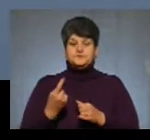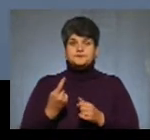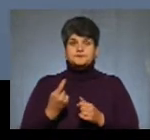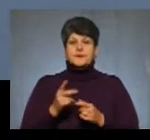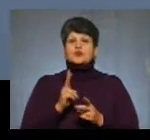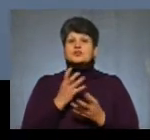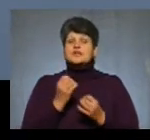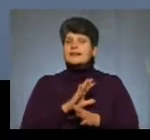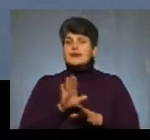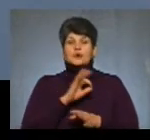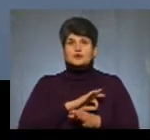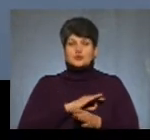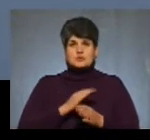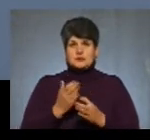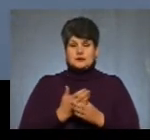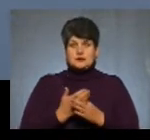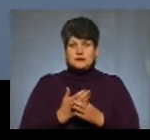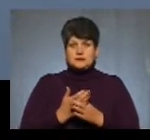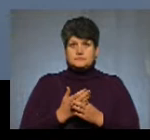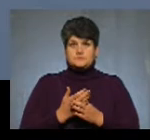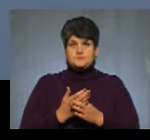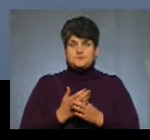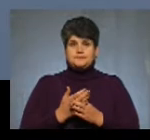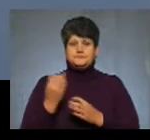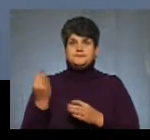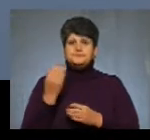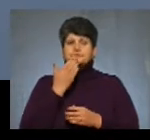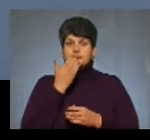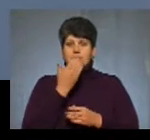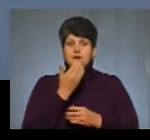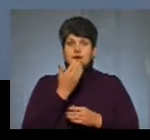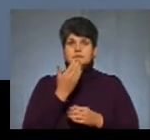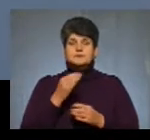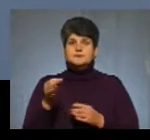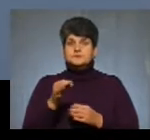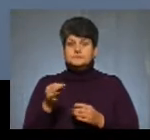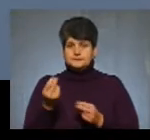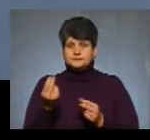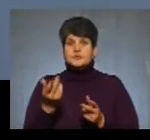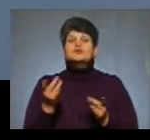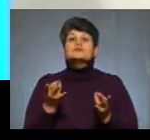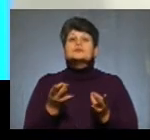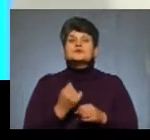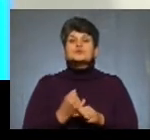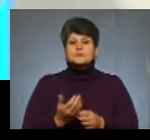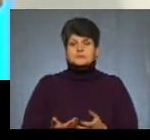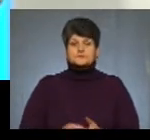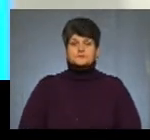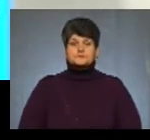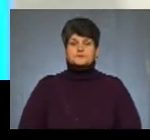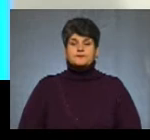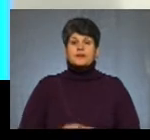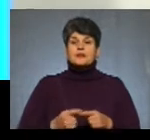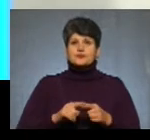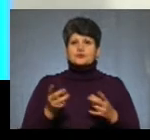ще не користувався субсидією і цікавить питання повної монетизації, що потрібно зробити для цього? Для того